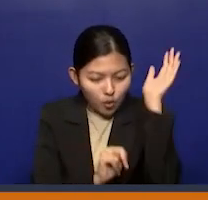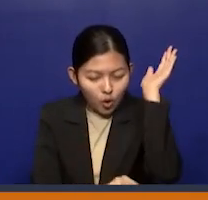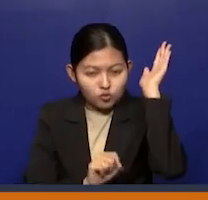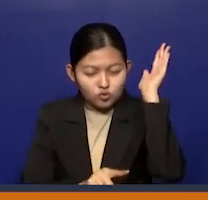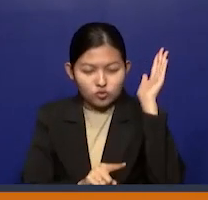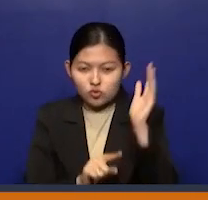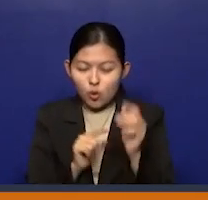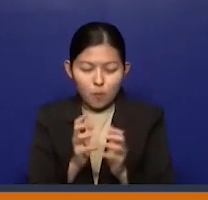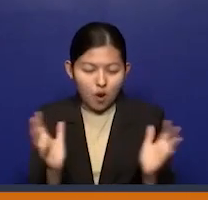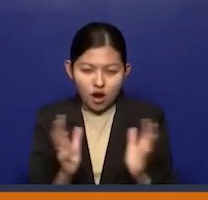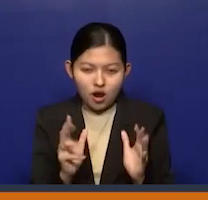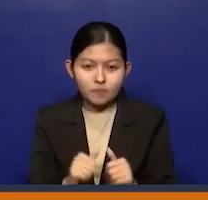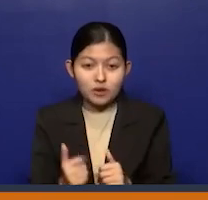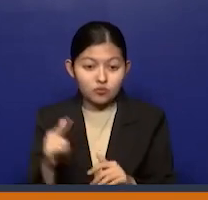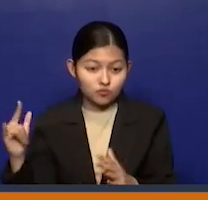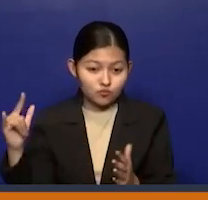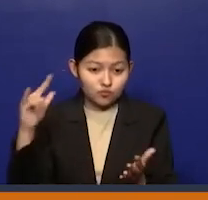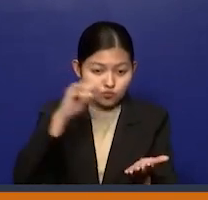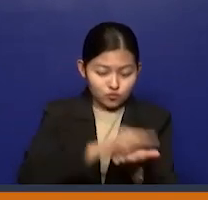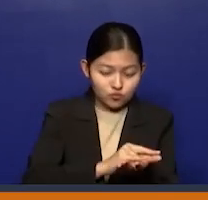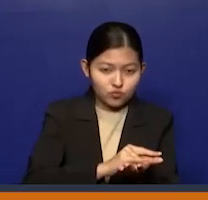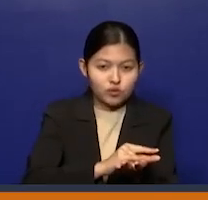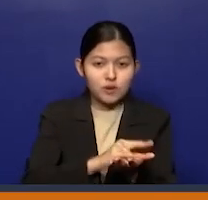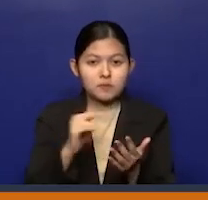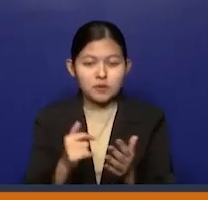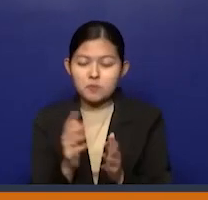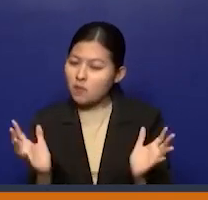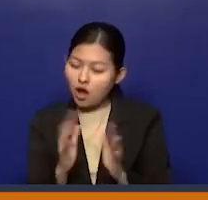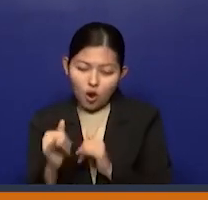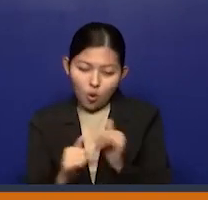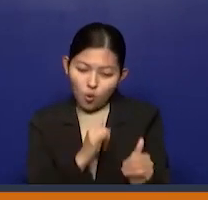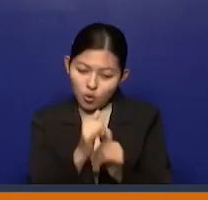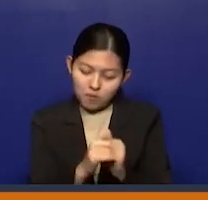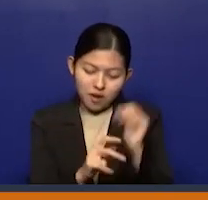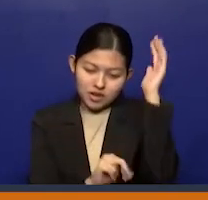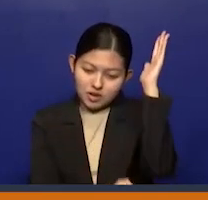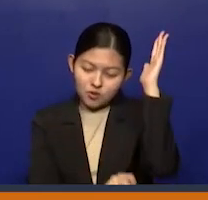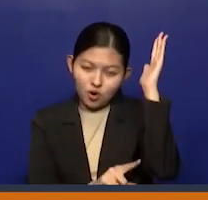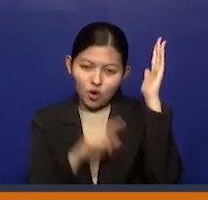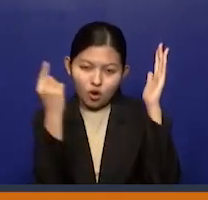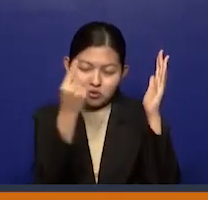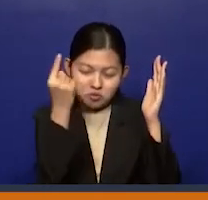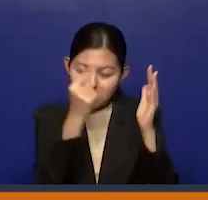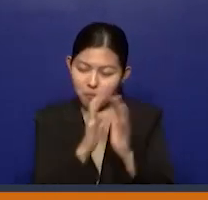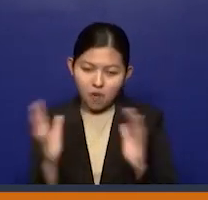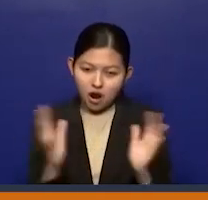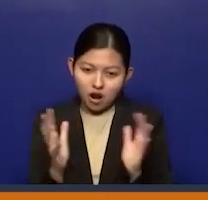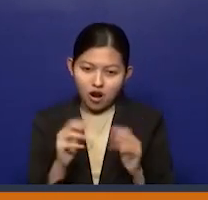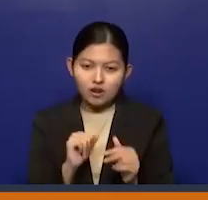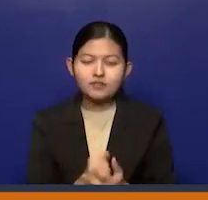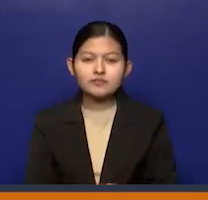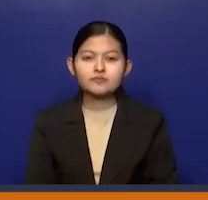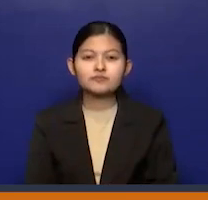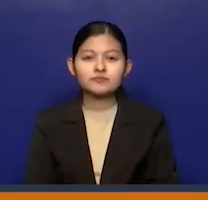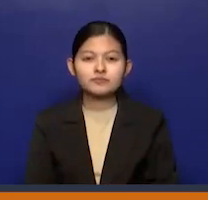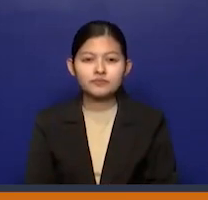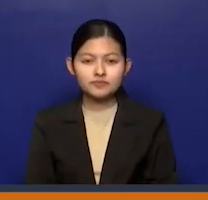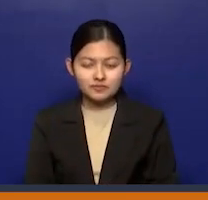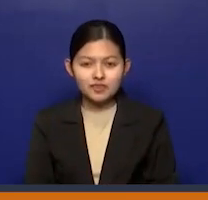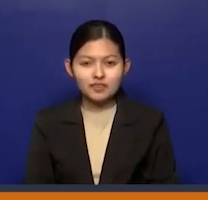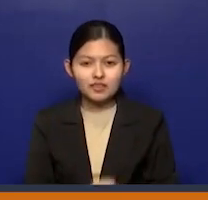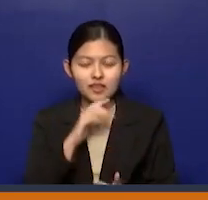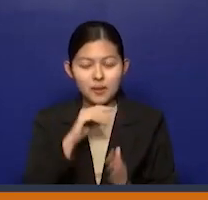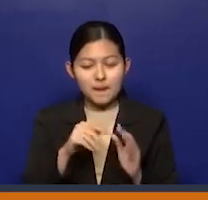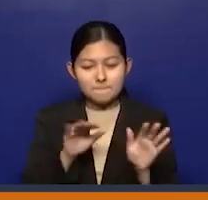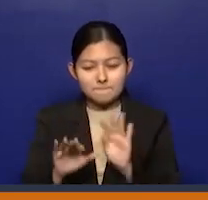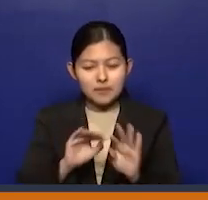บินแล้วจะพบเลยครับท่านประธานว่านักท่องเที่ยวเนี่ยมากจริงๆถ้าเทียบกับฝั่งอันดามันนะครับเรียกได้ว่าคนละเรื่อง